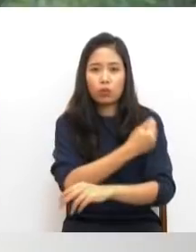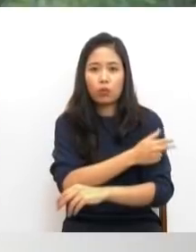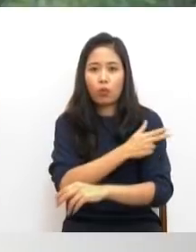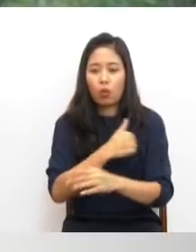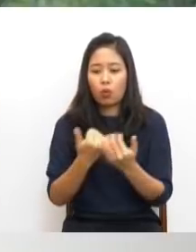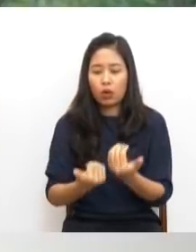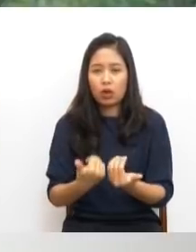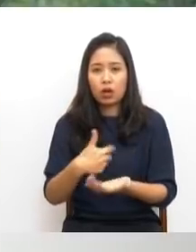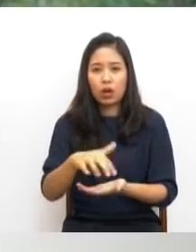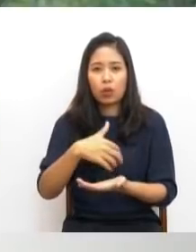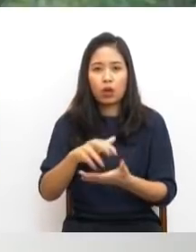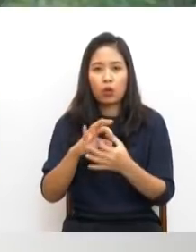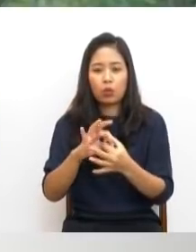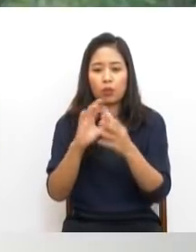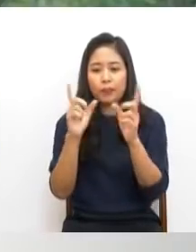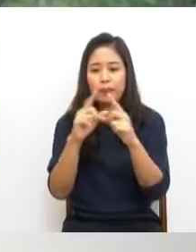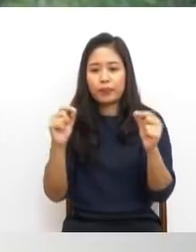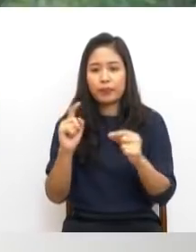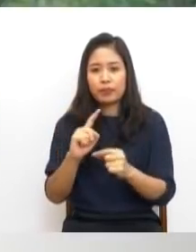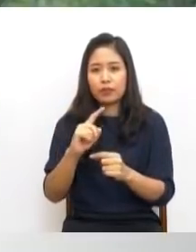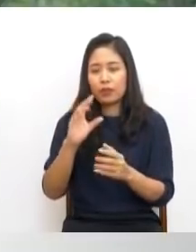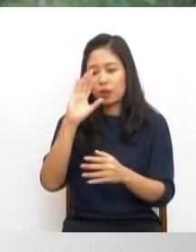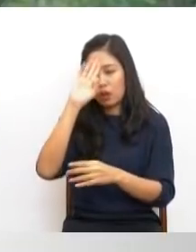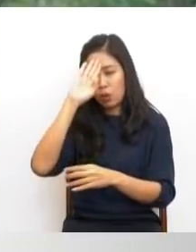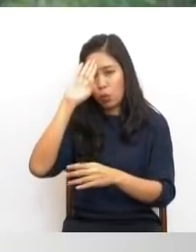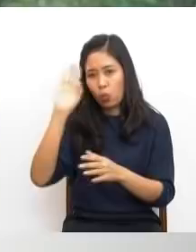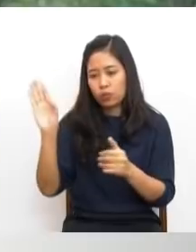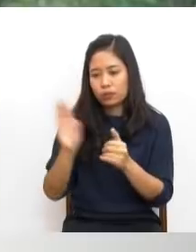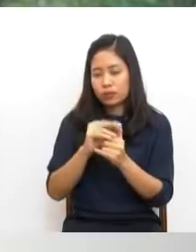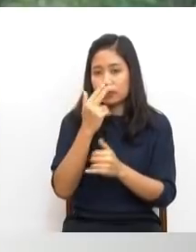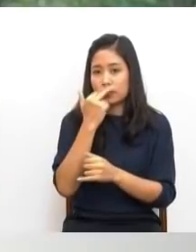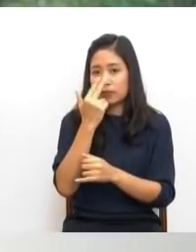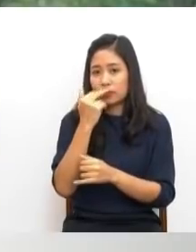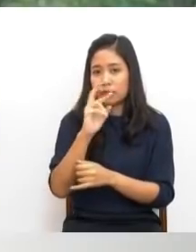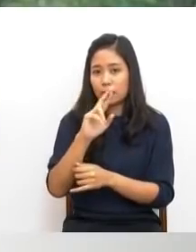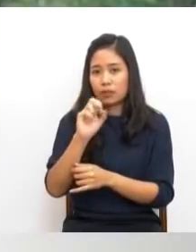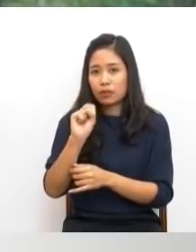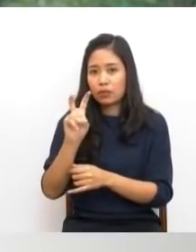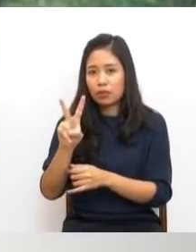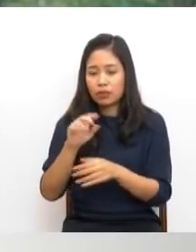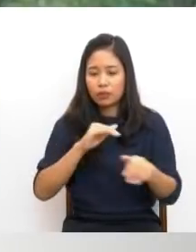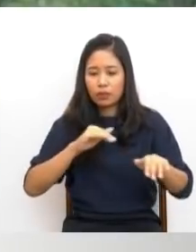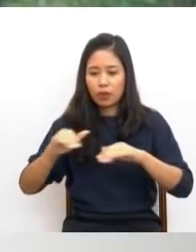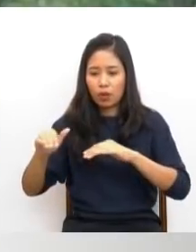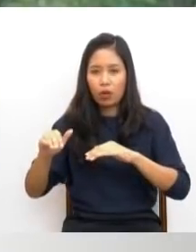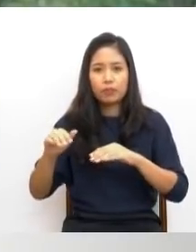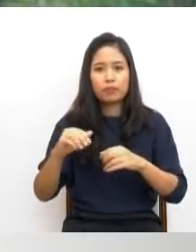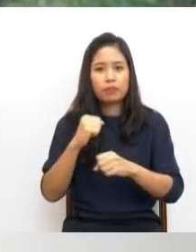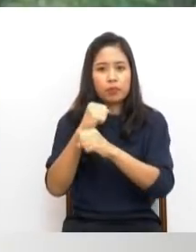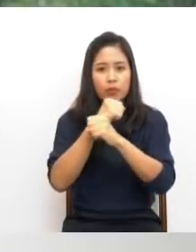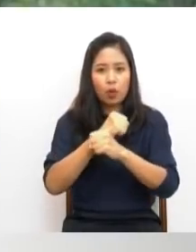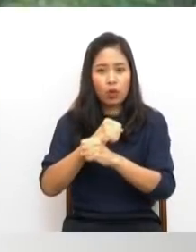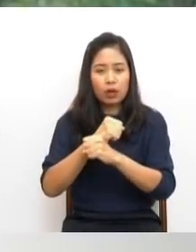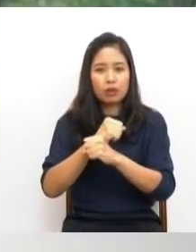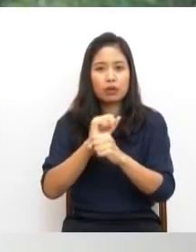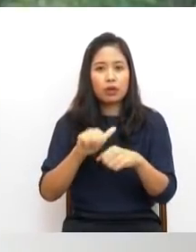าเล่าถึงเรื่องราวนะคะของโรคติดเชื้อไวรัส RSV นะคะรวมไปถึงการเตรียมความพร้อมในการรับมือป้องกันกับโรคนี้ร